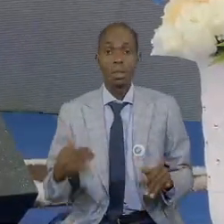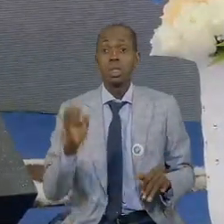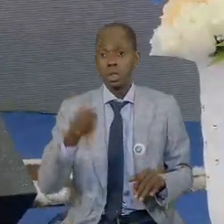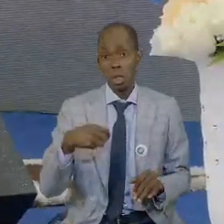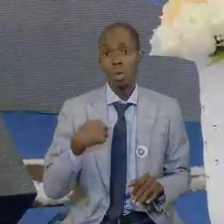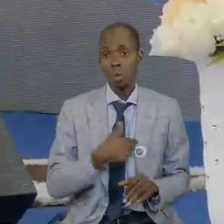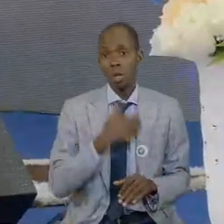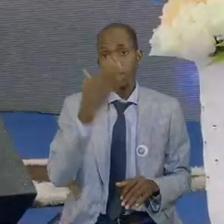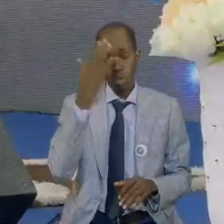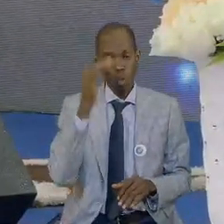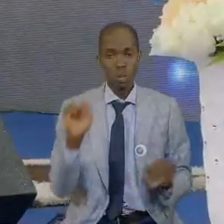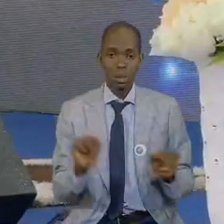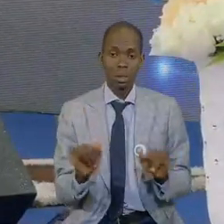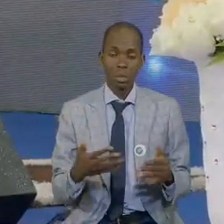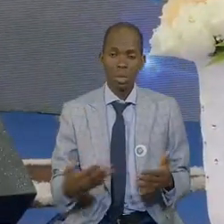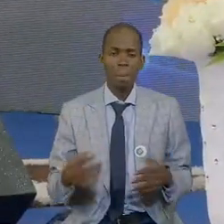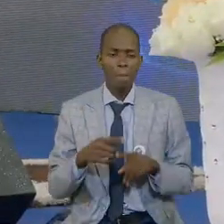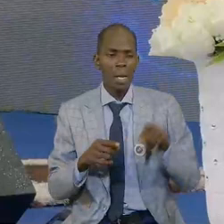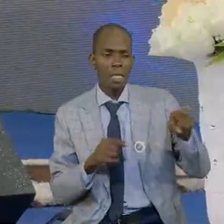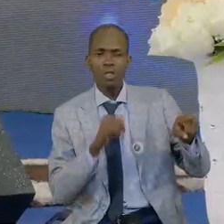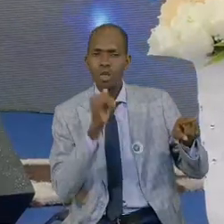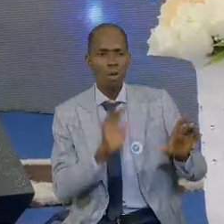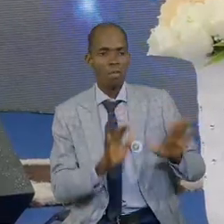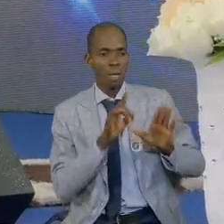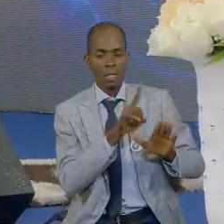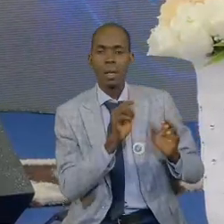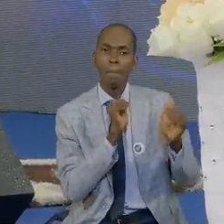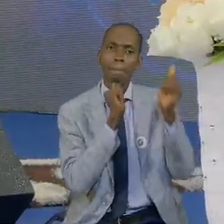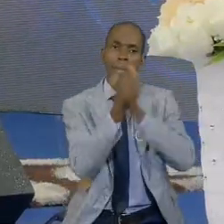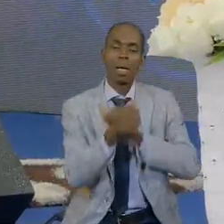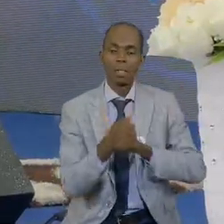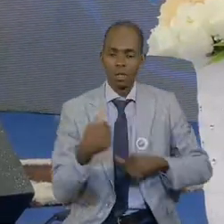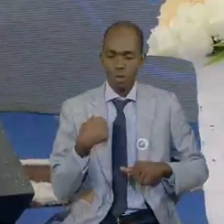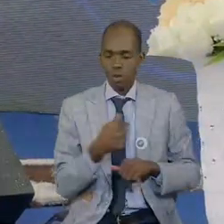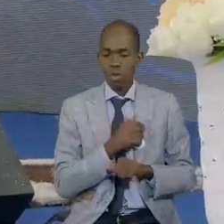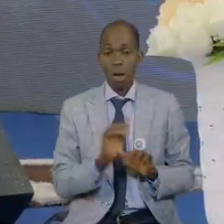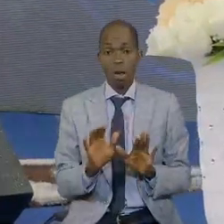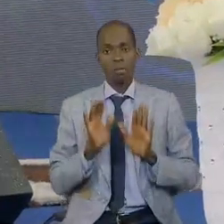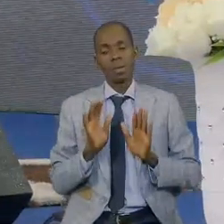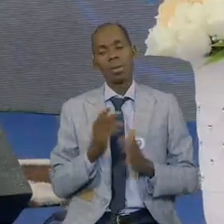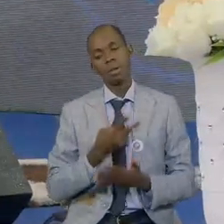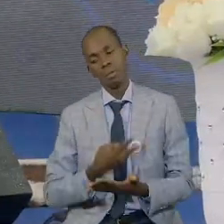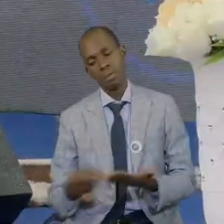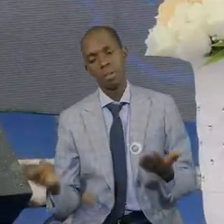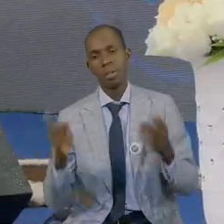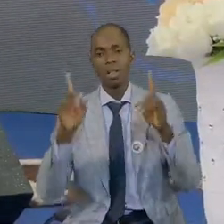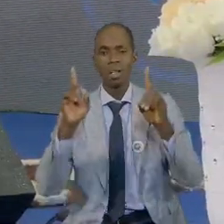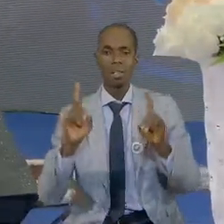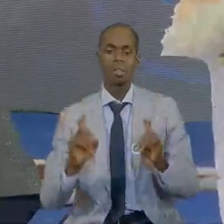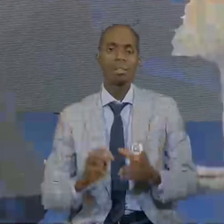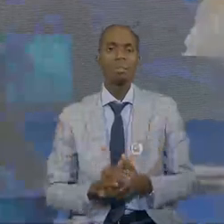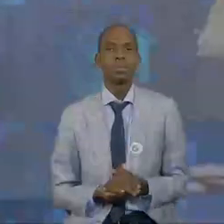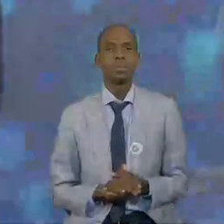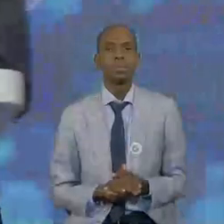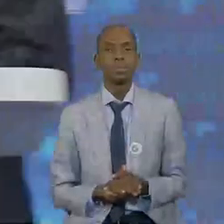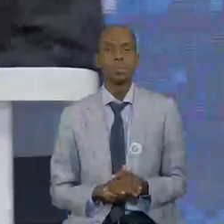but he does not fear. He passes the exam. We fear. We fail the exam. Ce n'est pas parce qu'ils connaissent plus que nous. Ce n'est pas